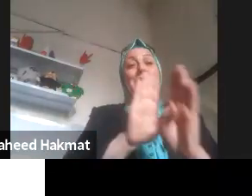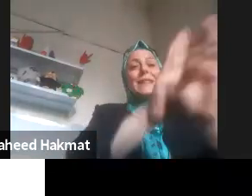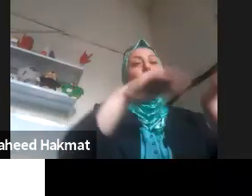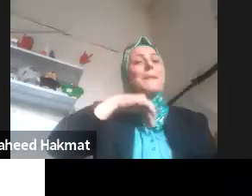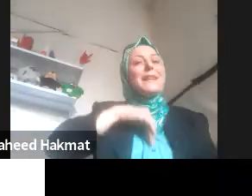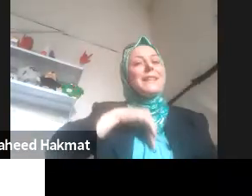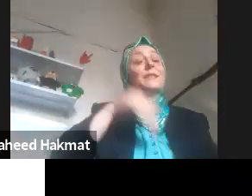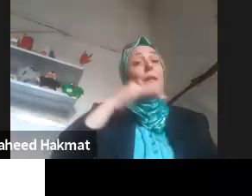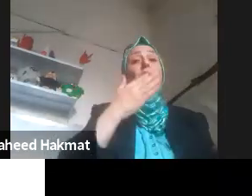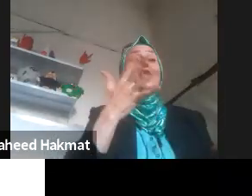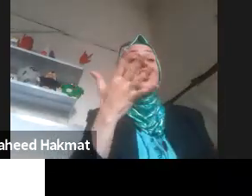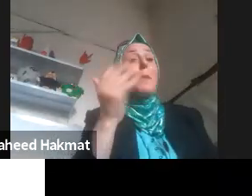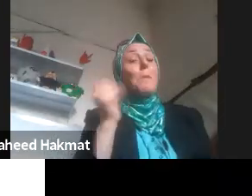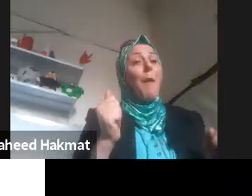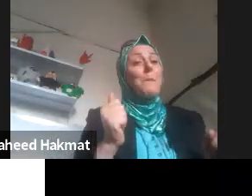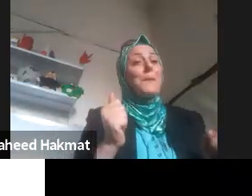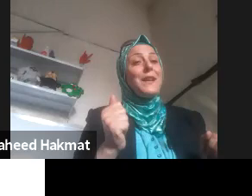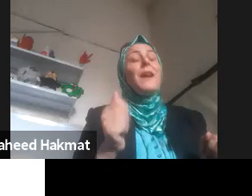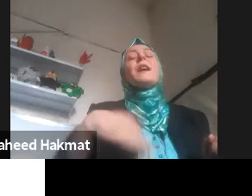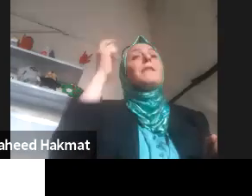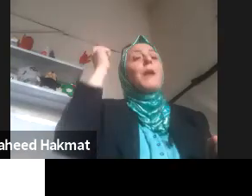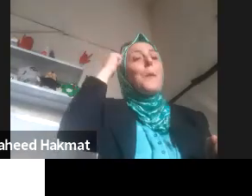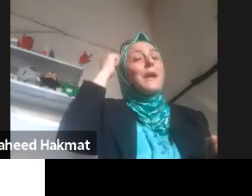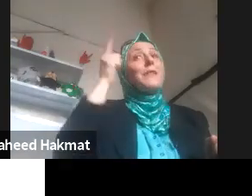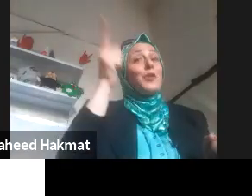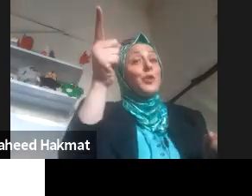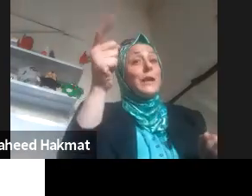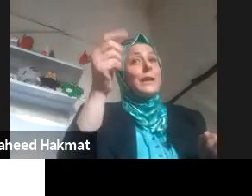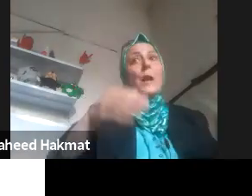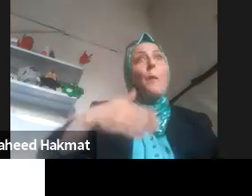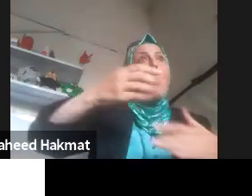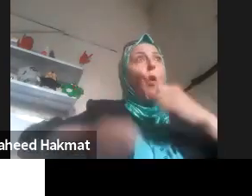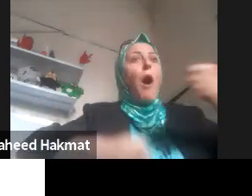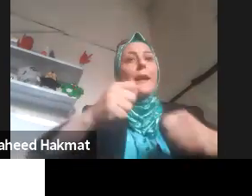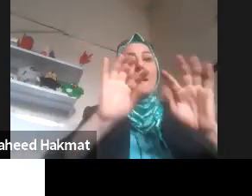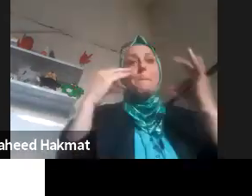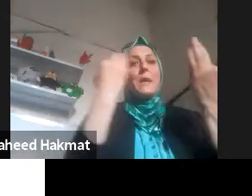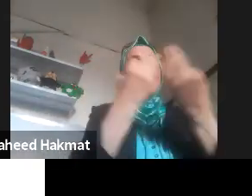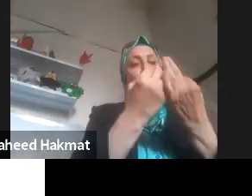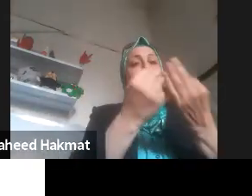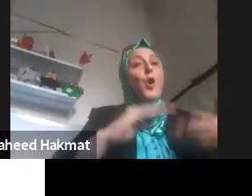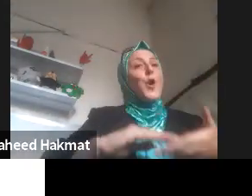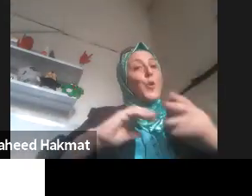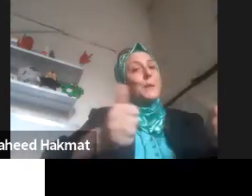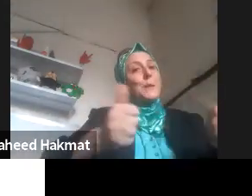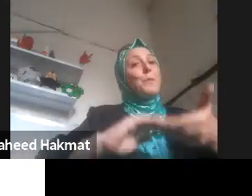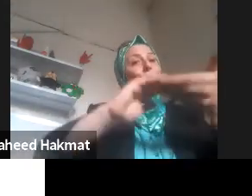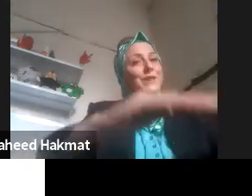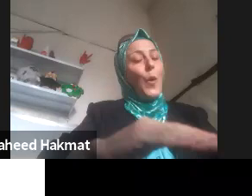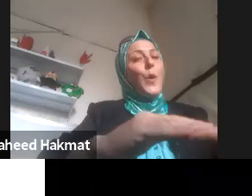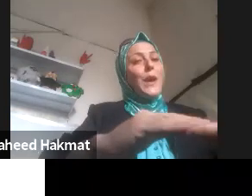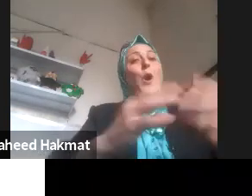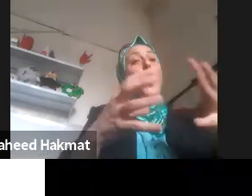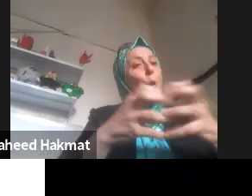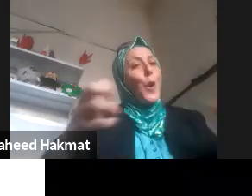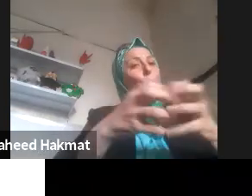الشباب، الشباب كلنا بنعرف إنه هم بيقدروا يكونوا محرك مجتمعي عظيم، متطوعين عظماء في إنهم يساعدوا بحل والوصول